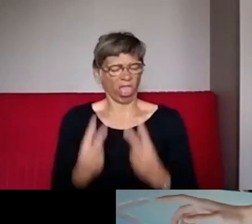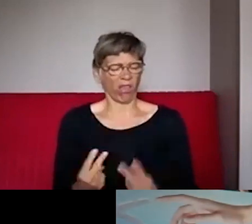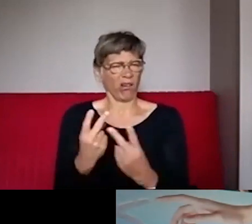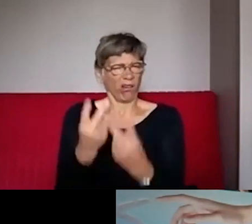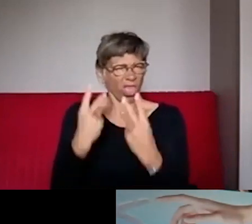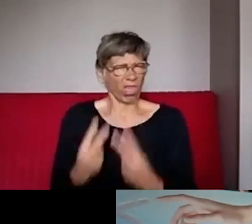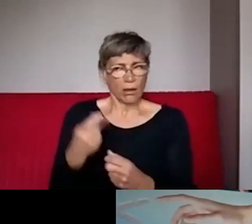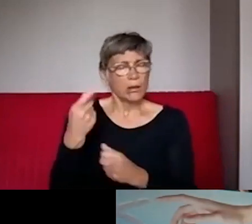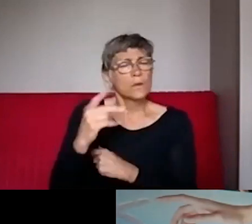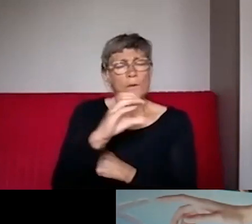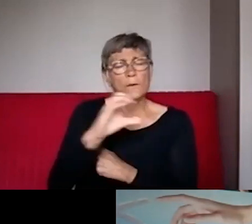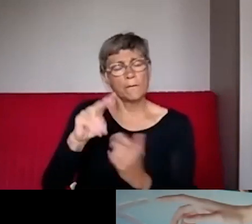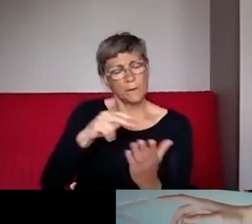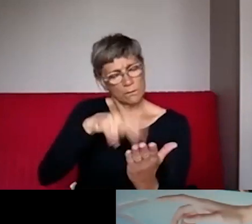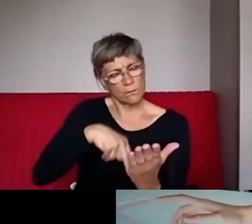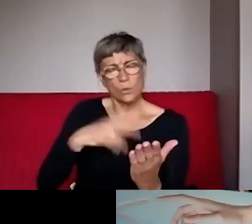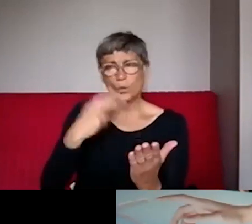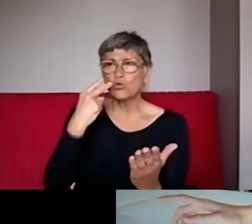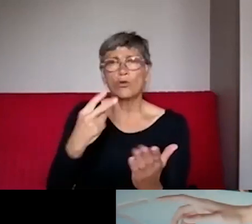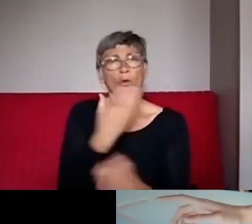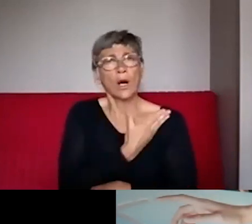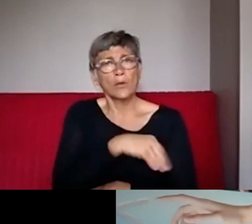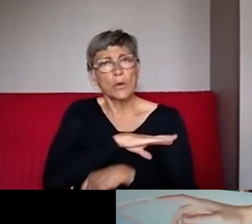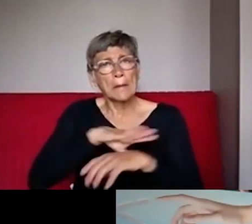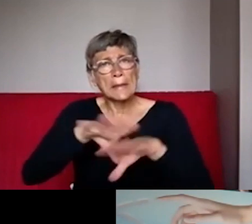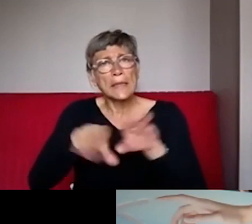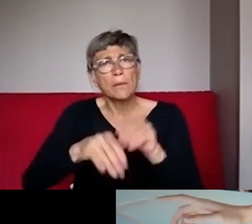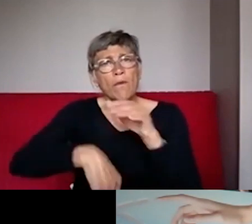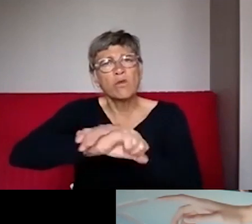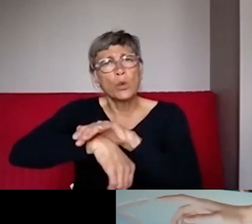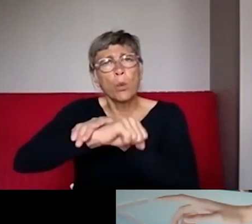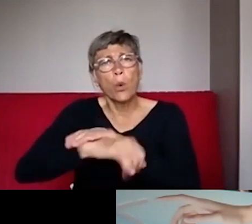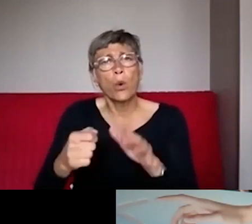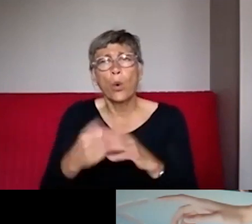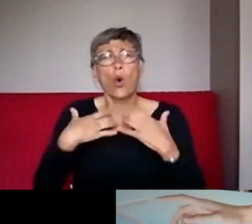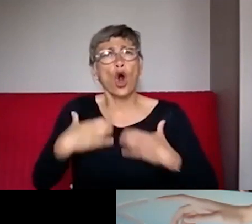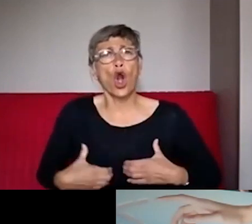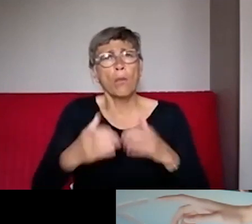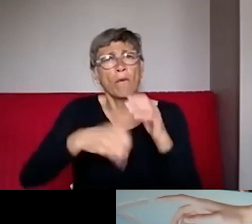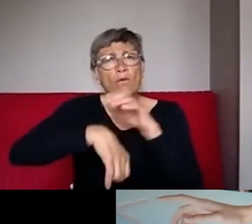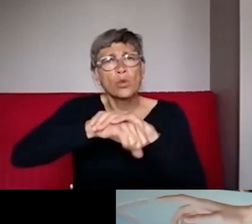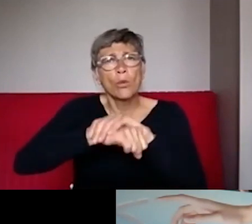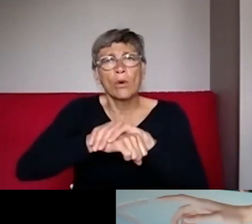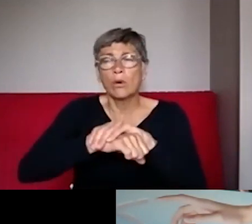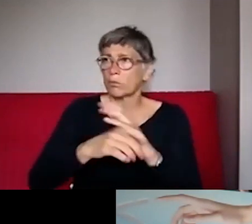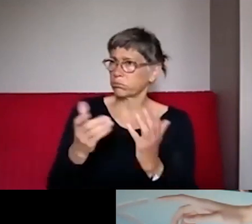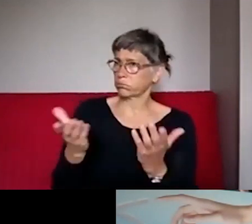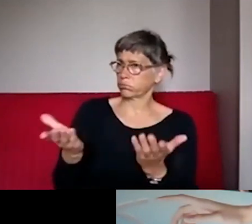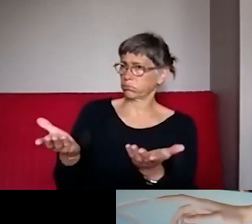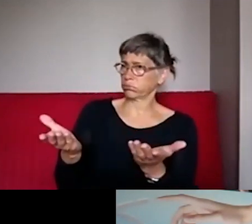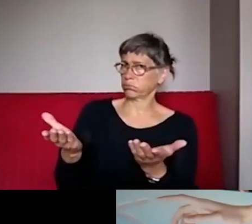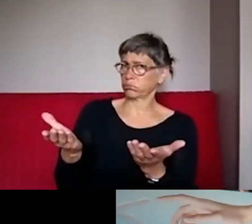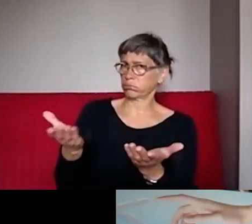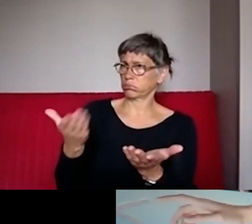avait responsable d'équipe de football ou responsable d'équipe d'un club de football. Mais on dit là, il y a quelque